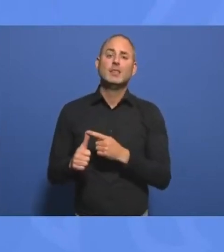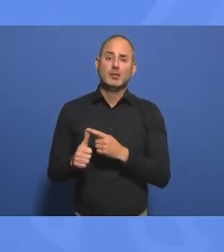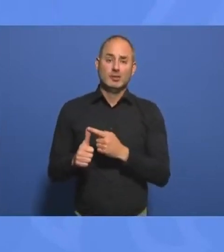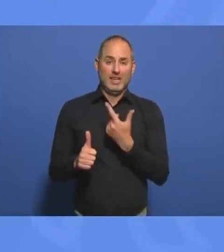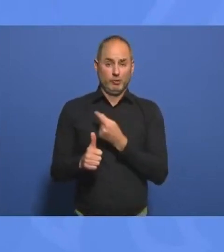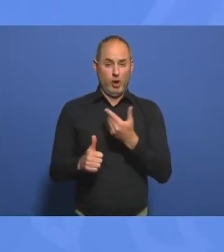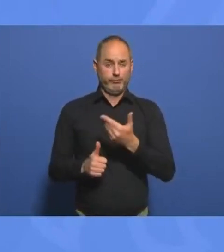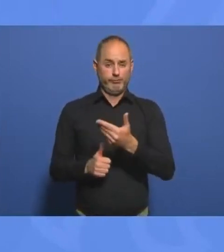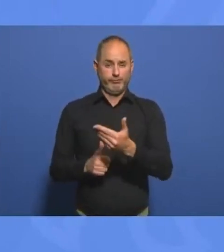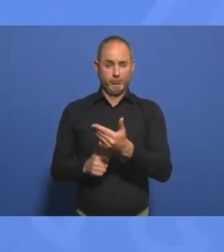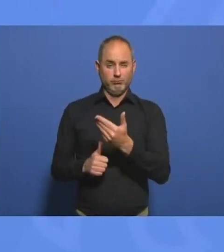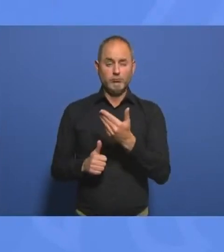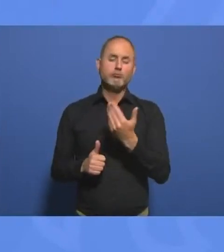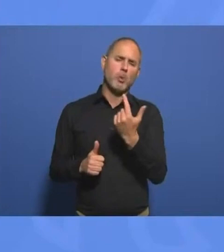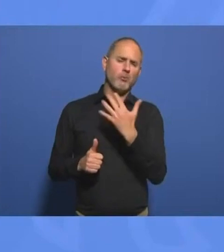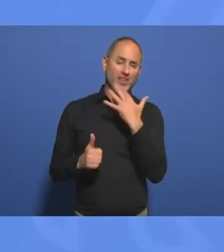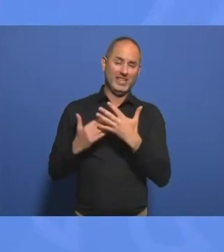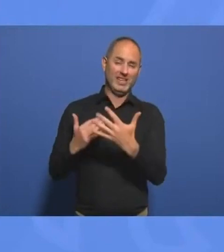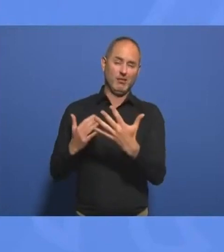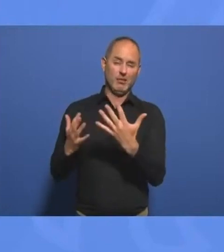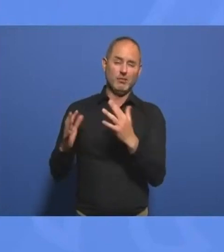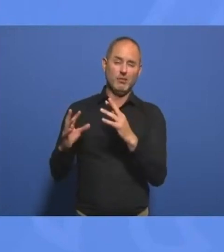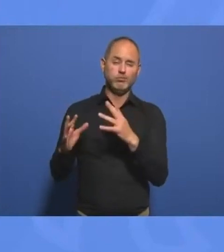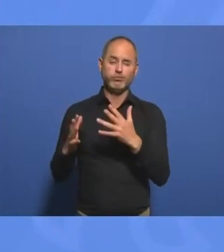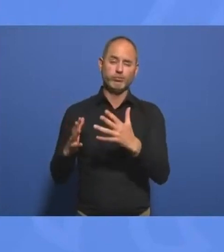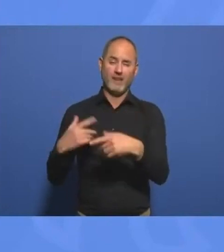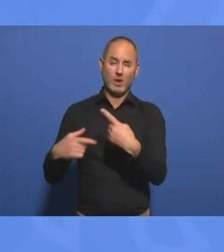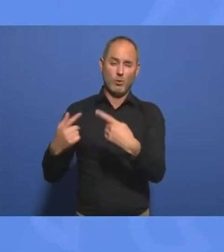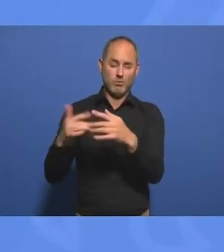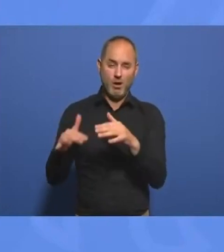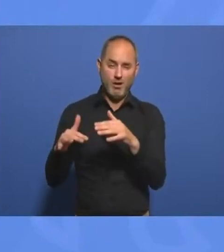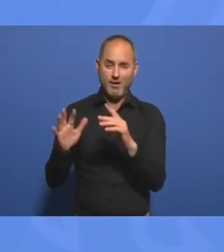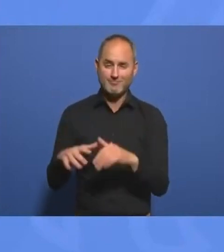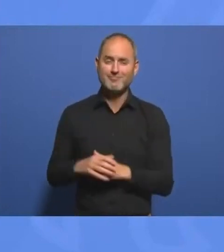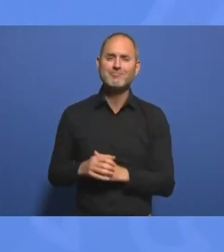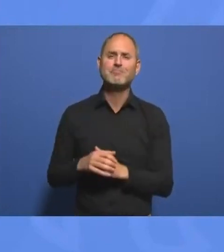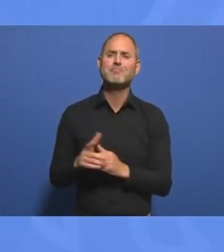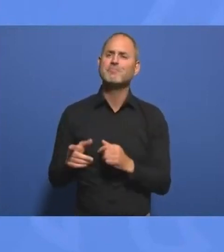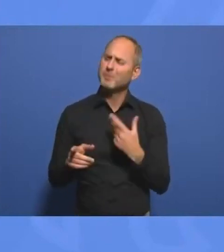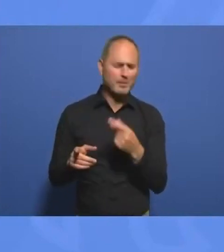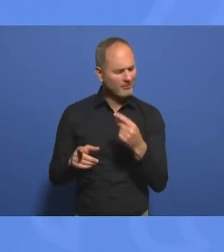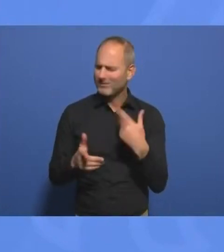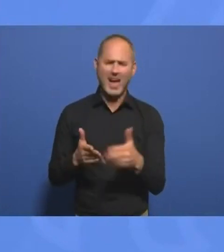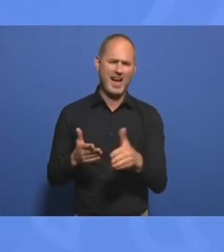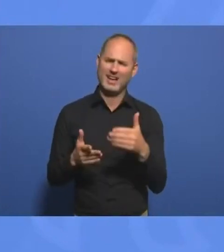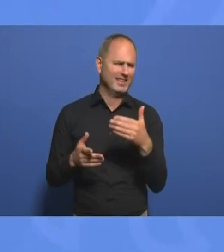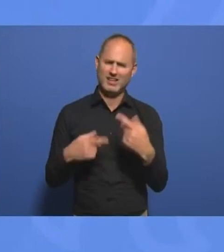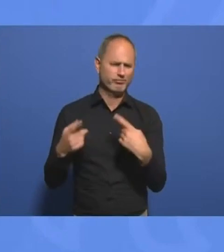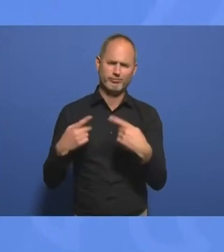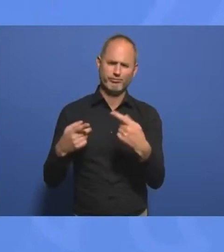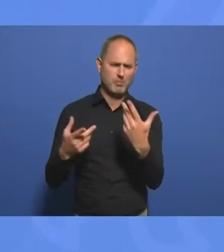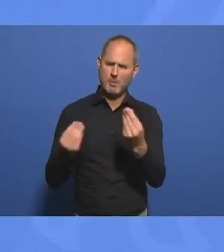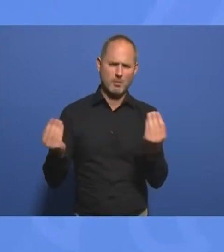deshalb macht es Sinn, dass die Impfstrukturen, die wir jetzt neu etablieren, nicht so schnell wieder heruntergefahren werden, sondern dass wir das mit einer